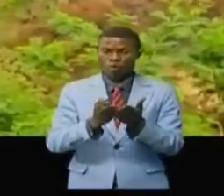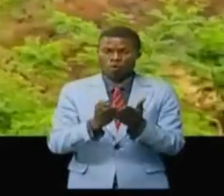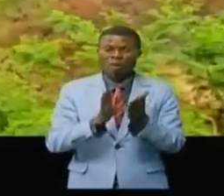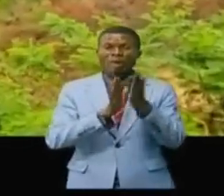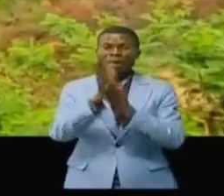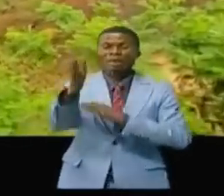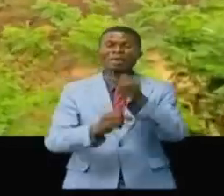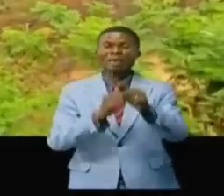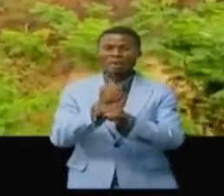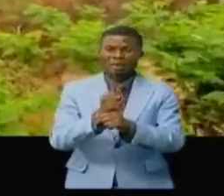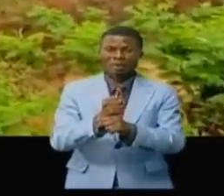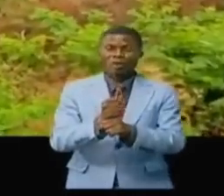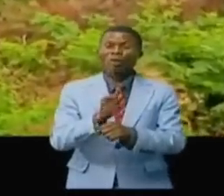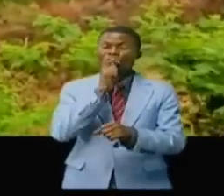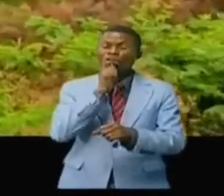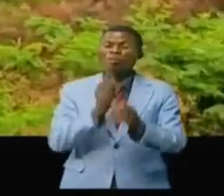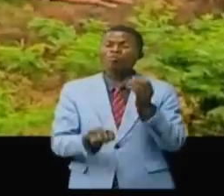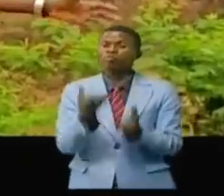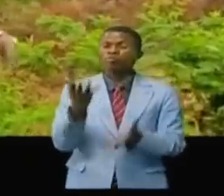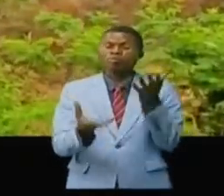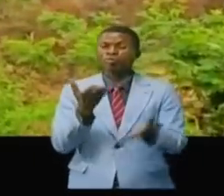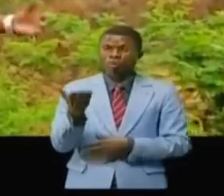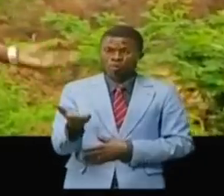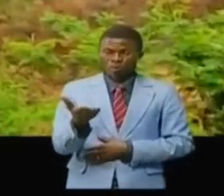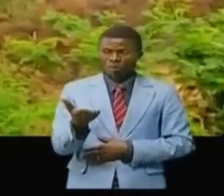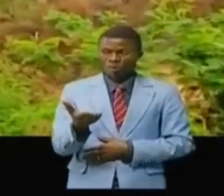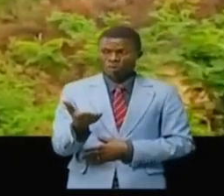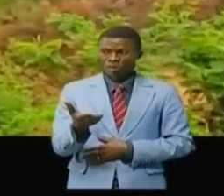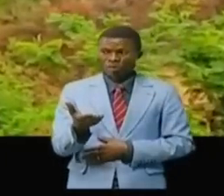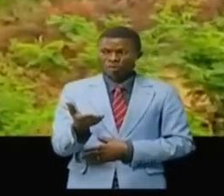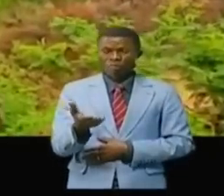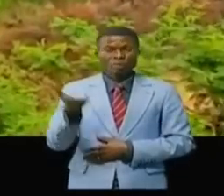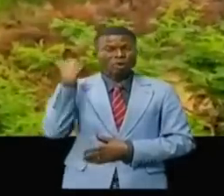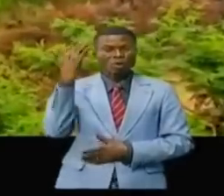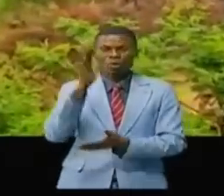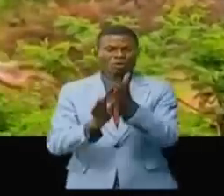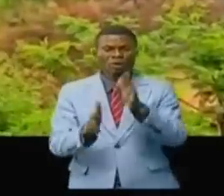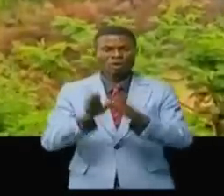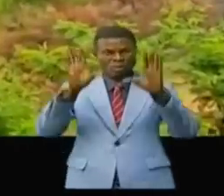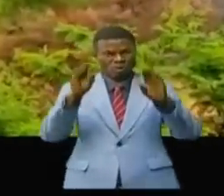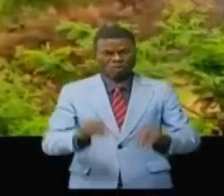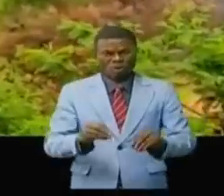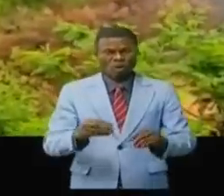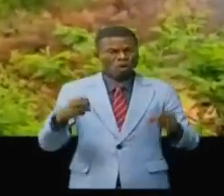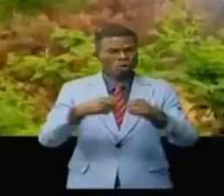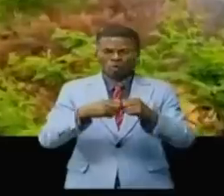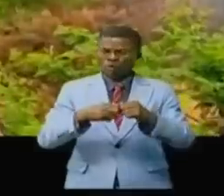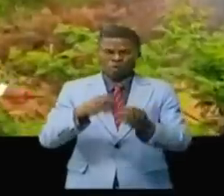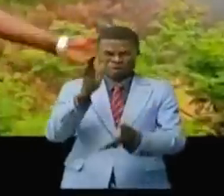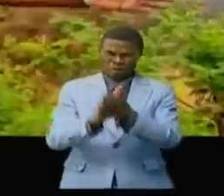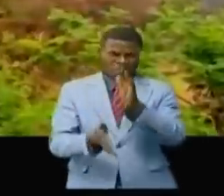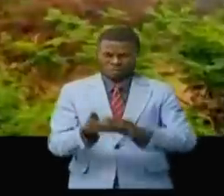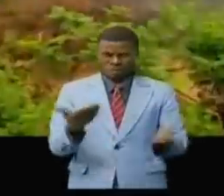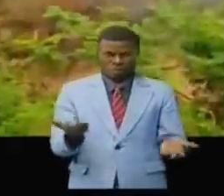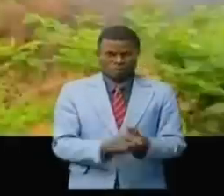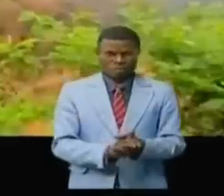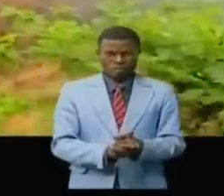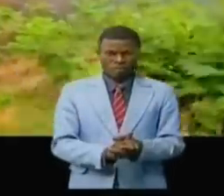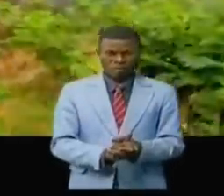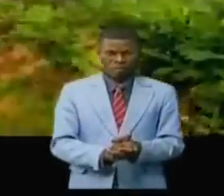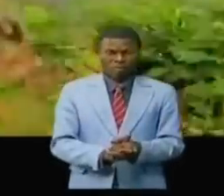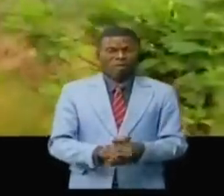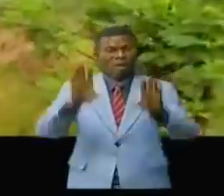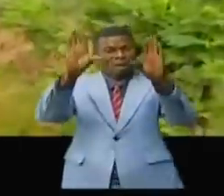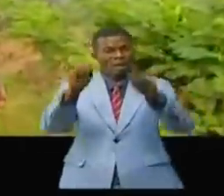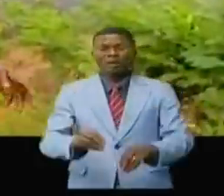immondices ont pris feu. Ici chez nous, nous n'avons pas d'eau, nous n'avons pas de courant, nous ne pouvions pas